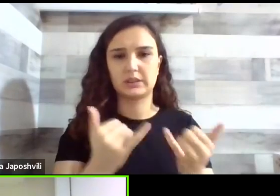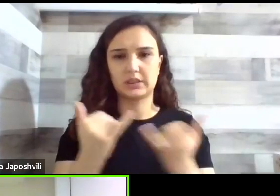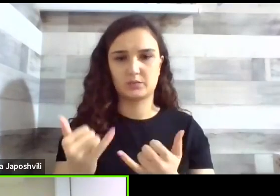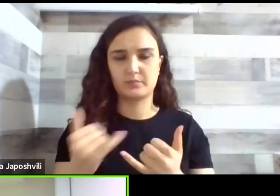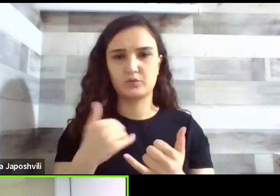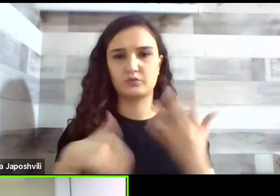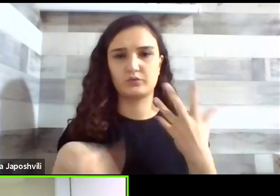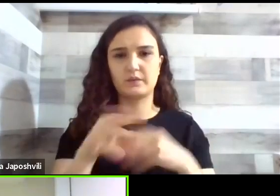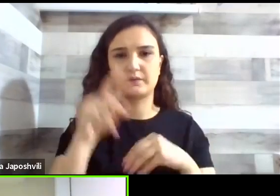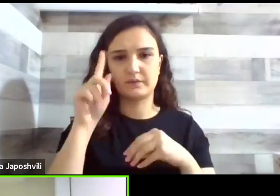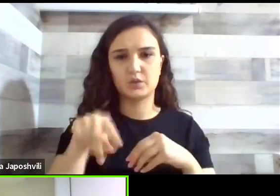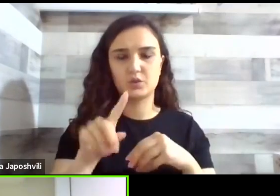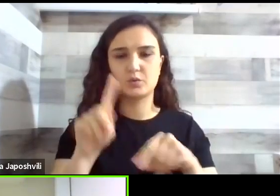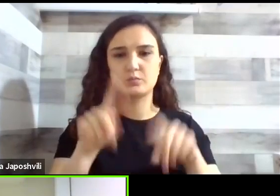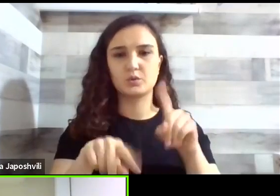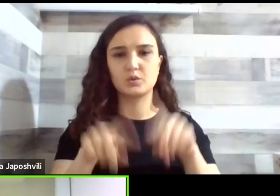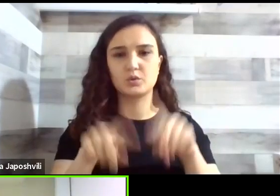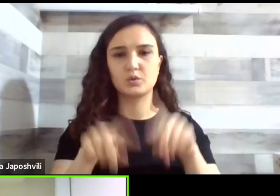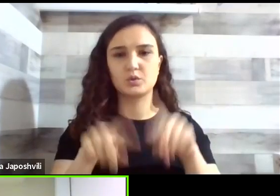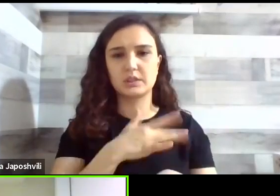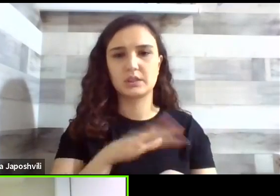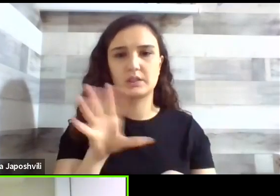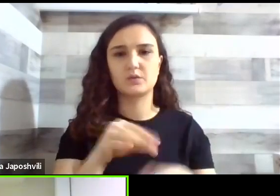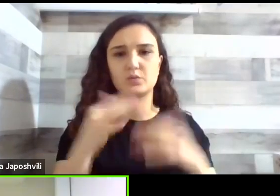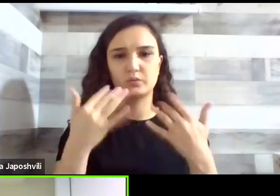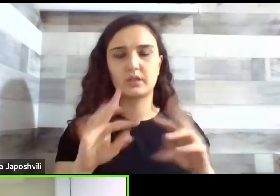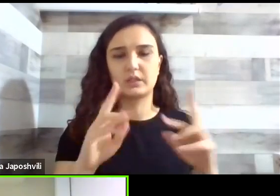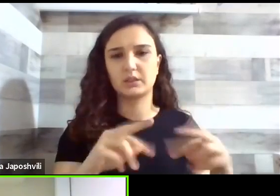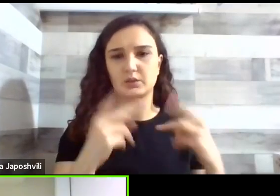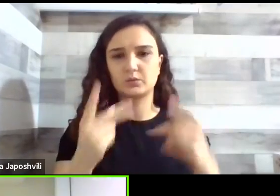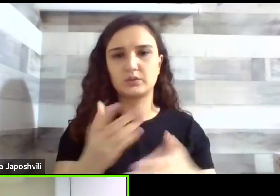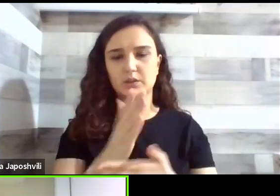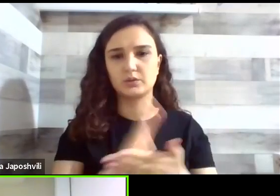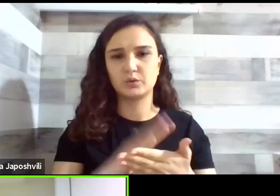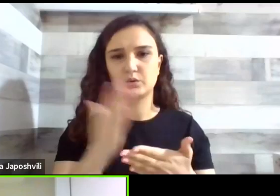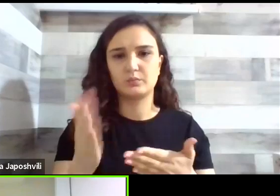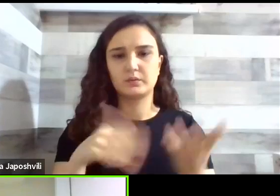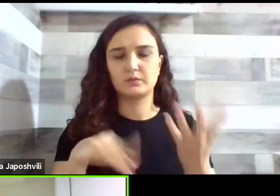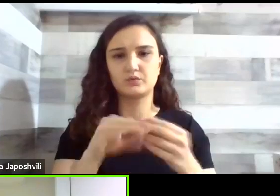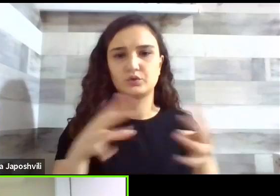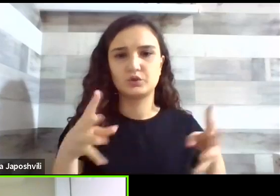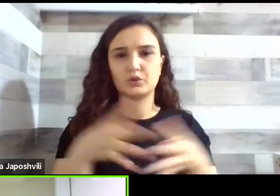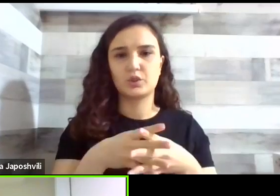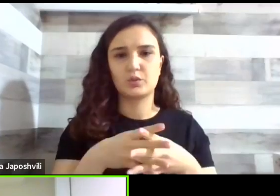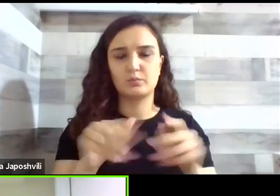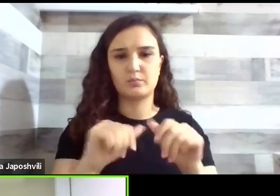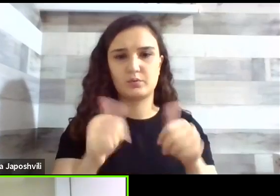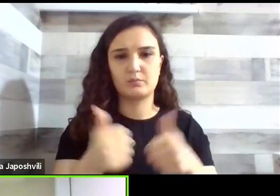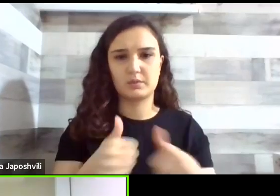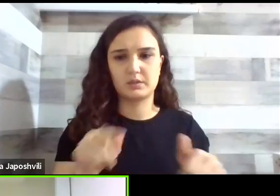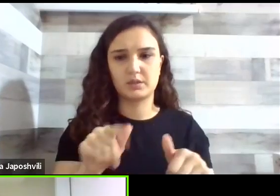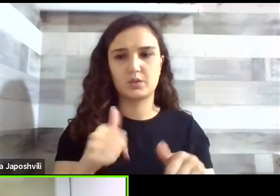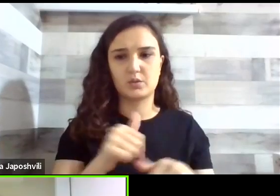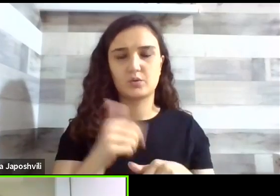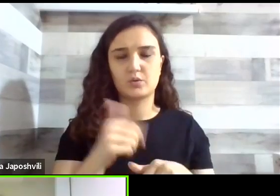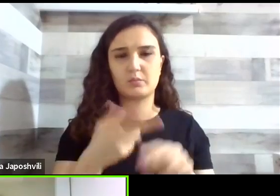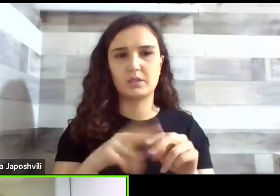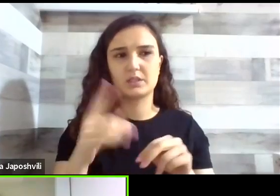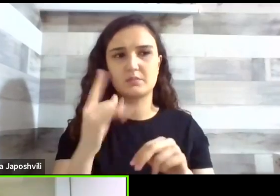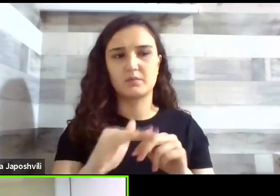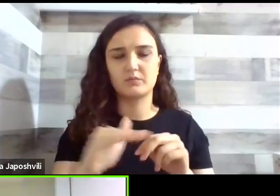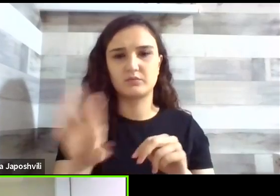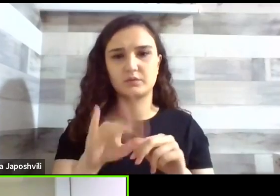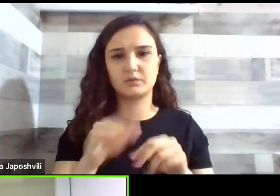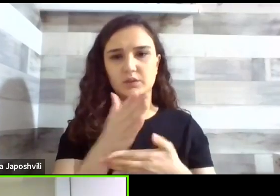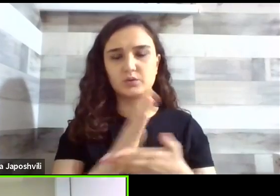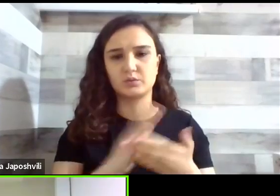ჩვენ ვიცით ზოგიერთი სერვისი უკვე გადასულია ნაწილობრივ, ასე ვთქვათ, შერეულ მოდელზე, ხო? რომელიღაცა ბავშვება ნაწილობრივ